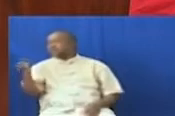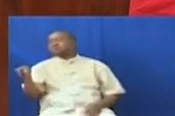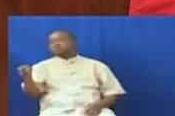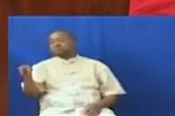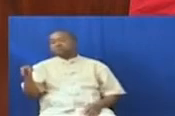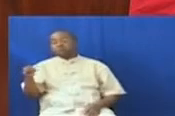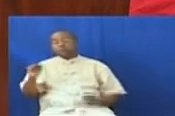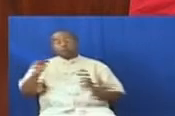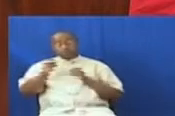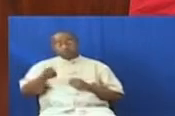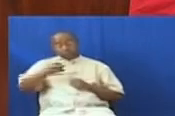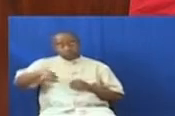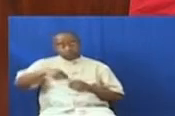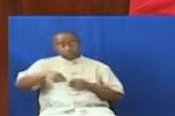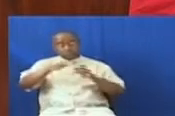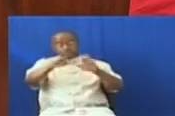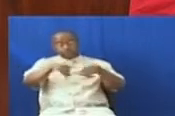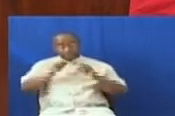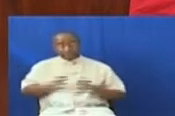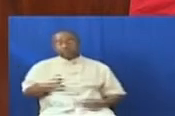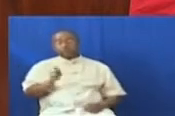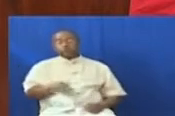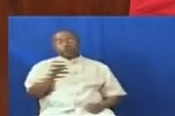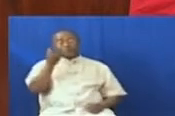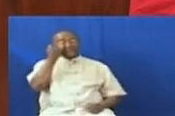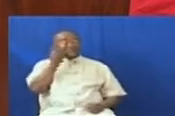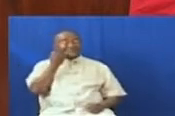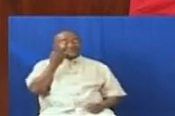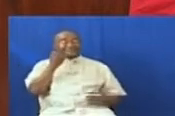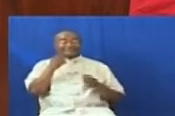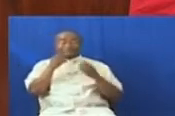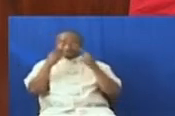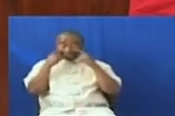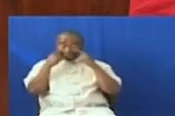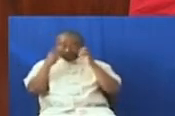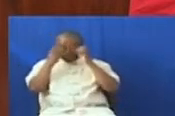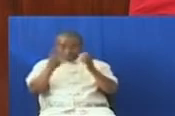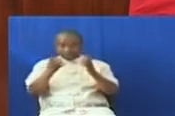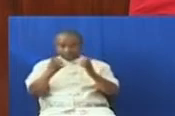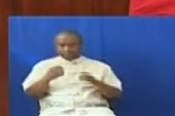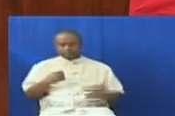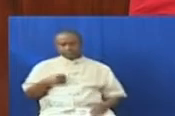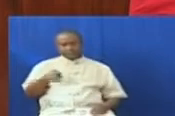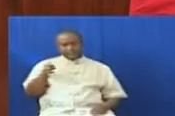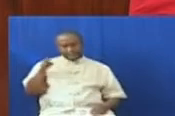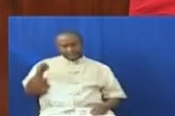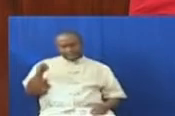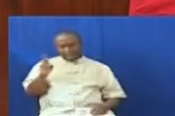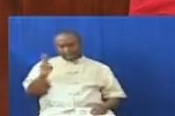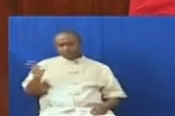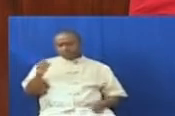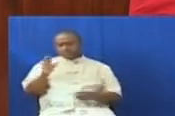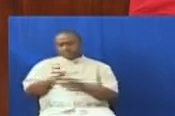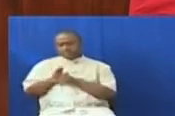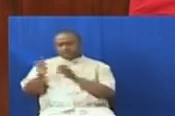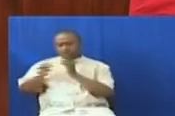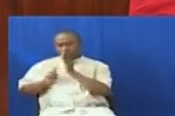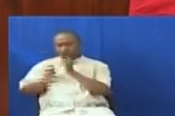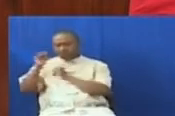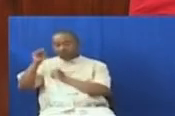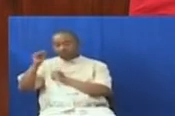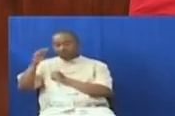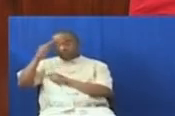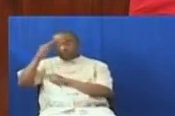lazima sisi kama bunge tuwe serious kwenye hili swala. Inavyoonekana halmashauri ambazo zinapelekewa fedha zaidi ambazo zimeomba ndiko